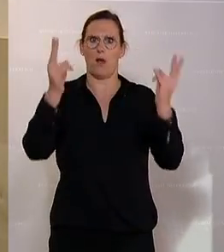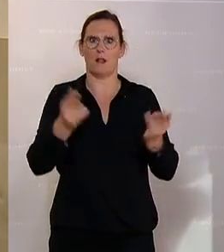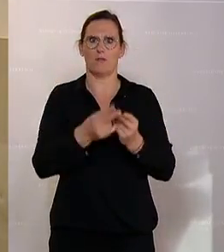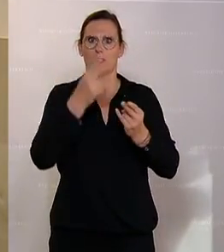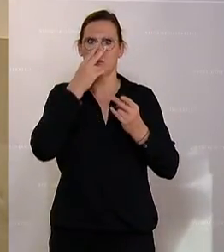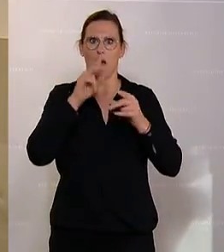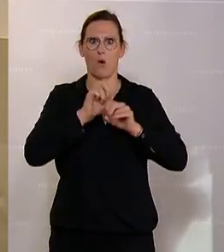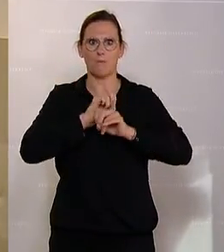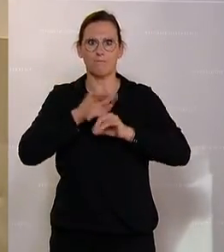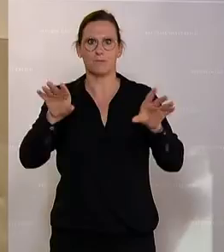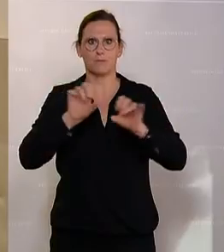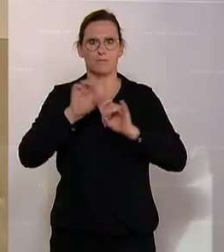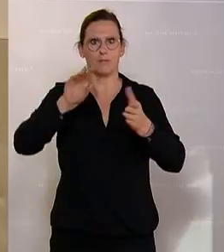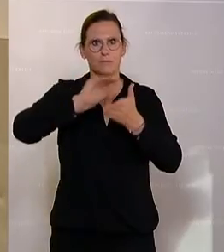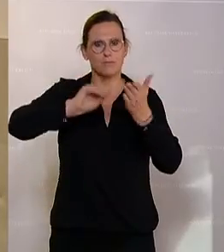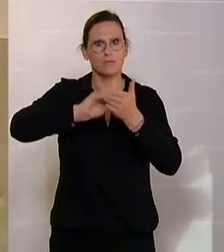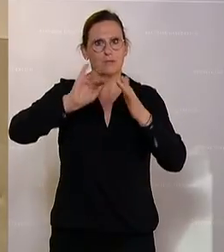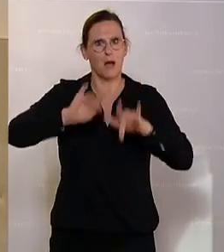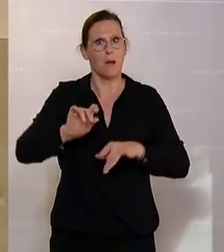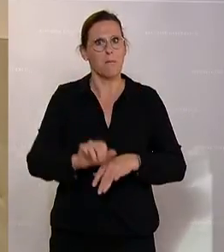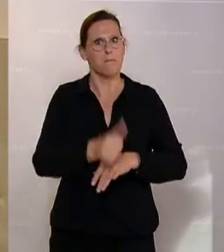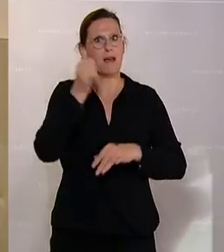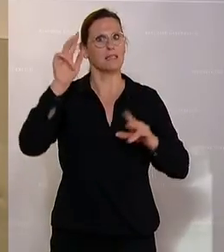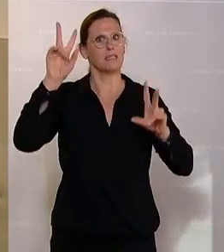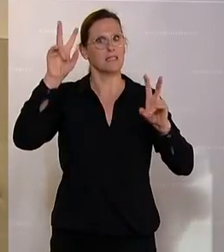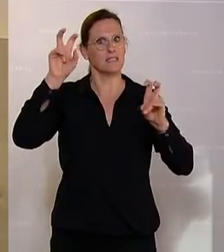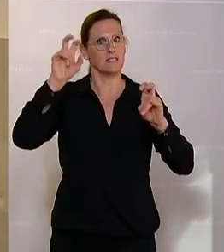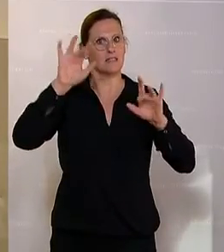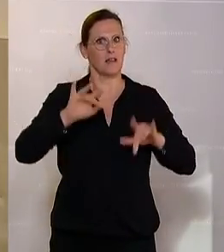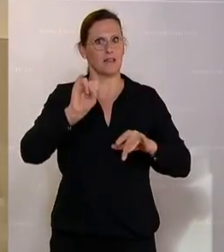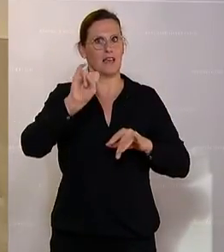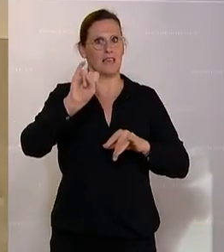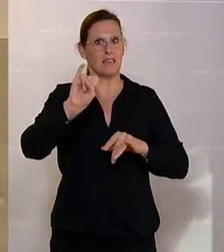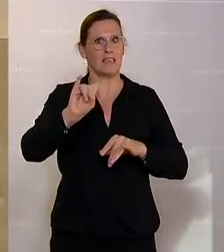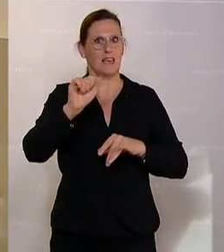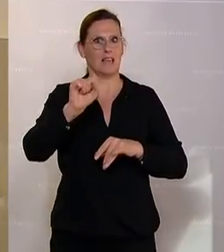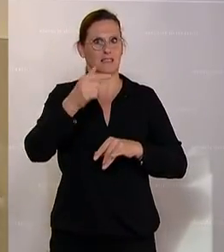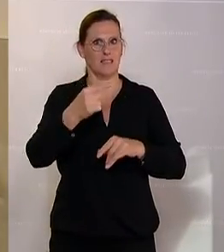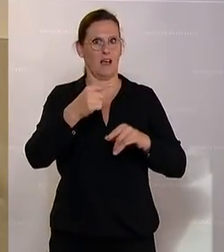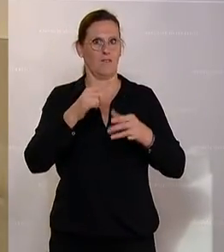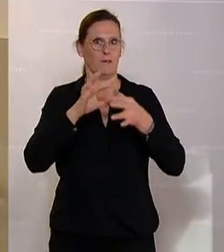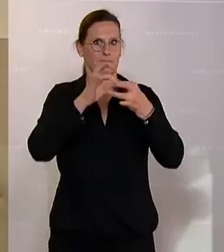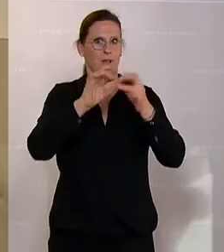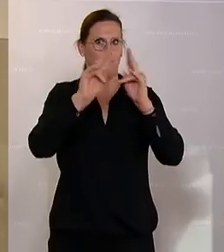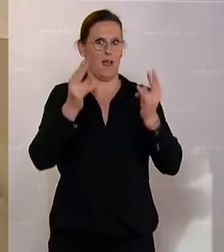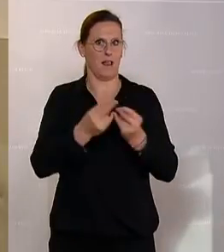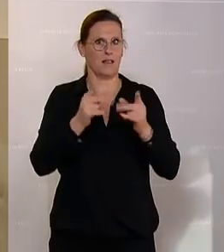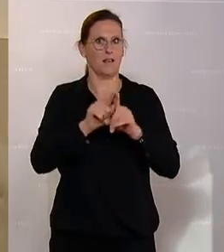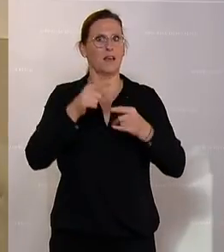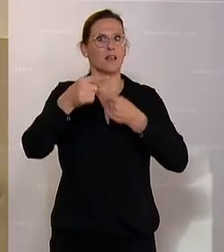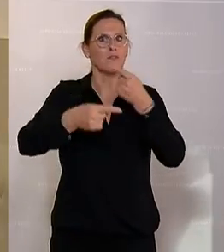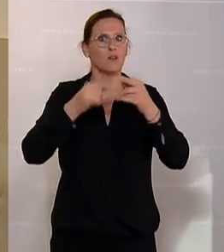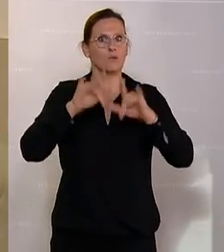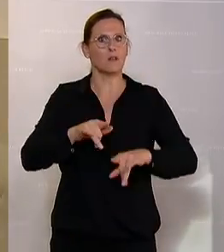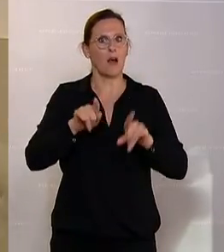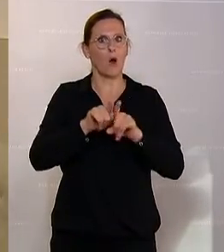East Austria zu den am meist zitierten Publikationen der Welt gehören. Und auch die Entwicklung von